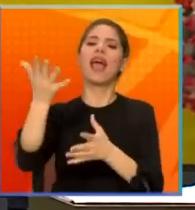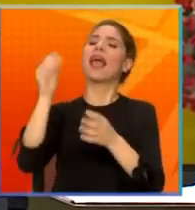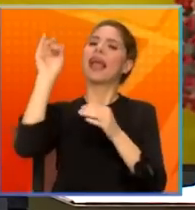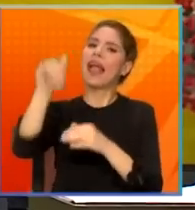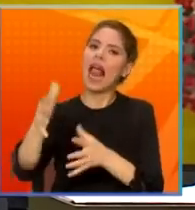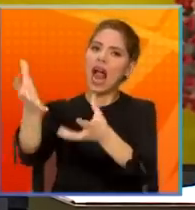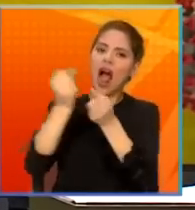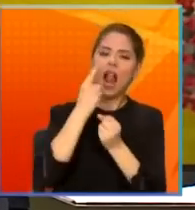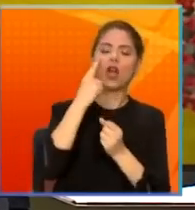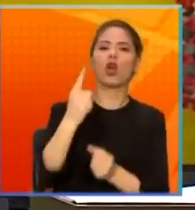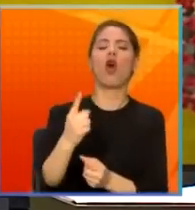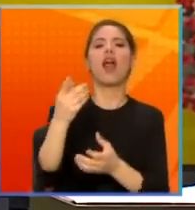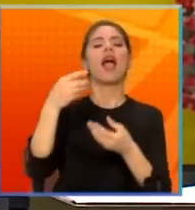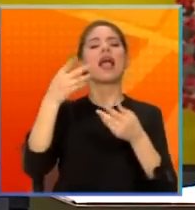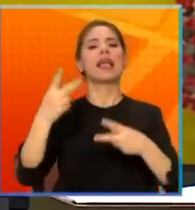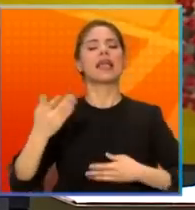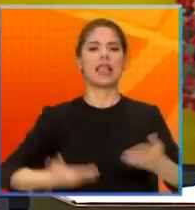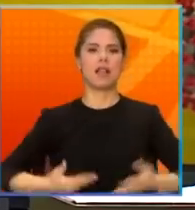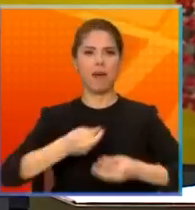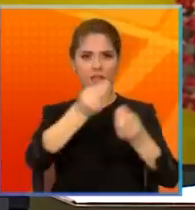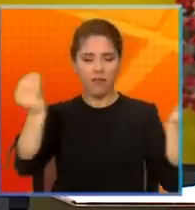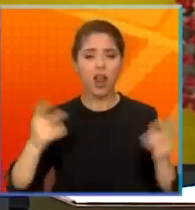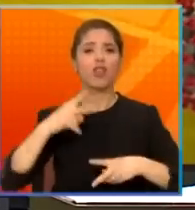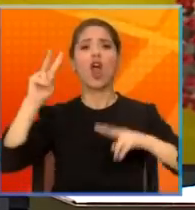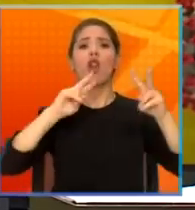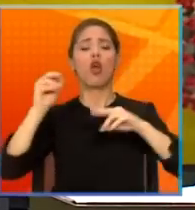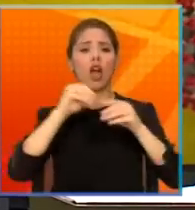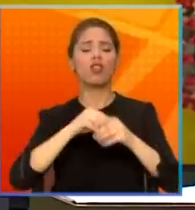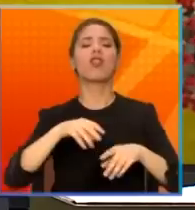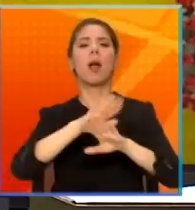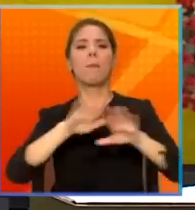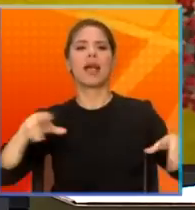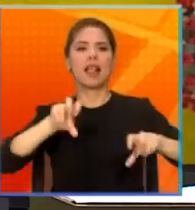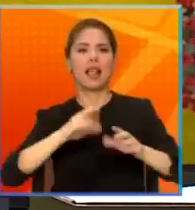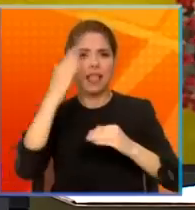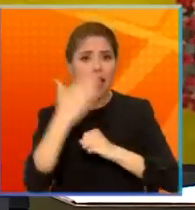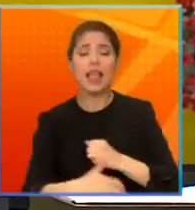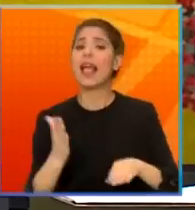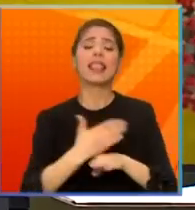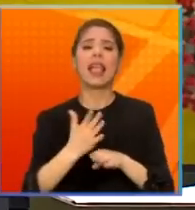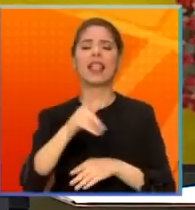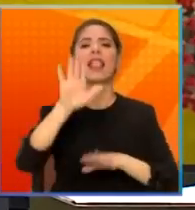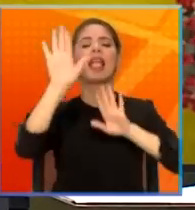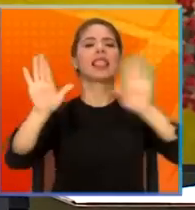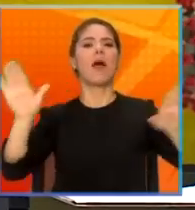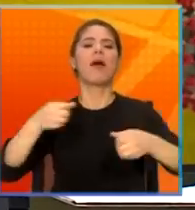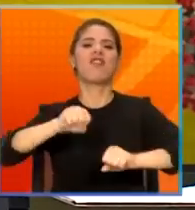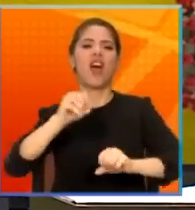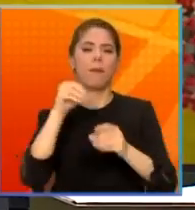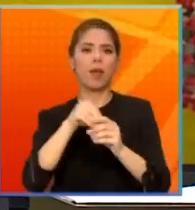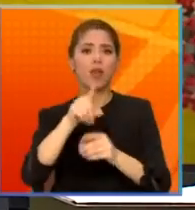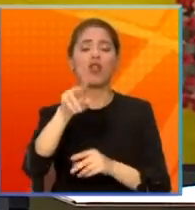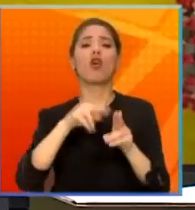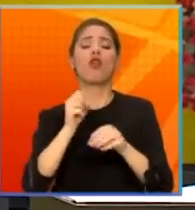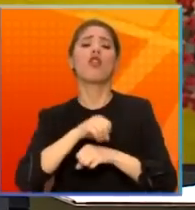Yani ikinci bir emre kadar lokanta ve restoranlarda masa, sandalye yasak. Nedeni açık. Teması en aza indirmek